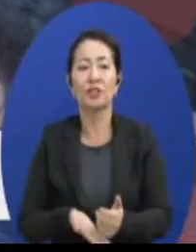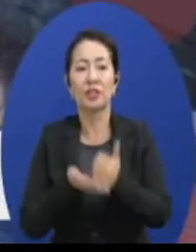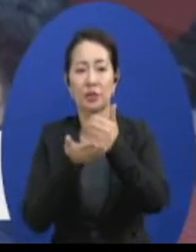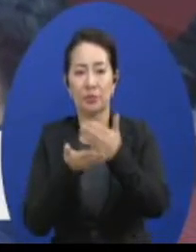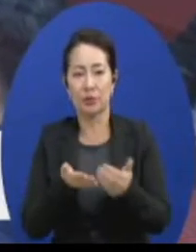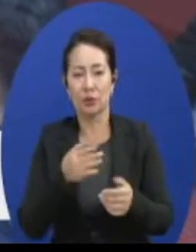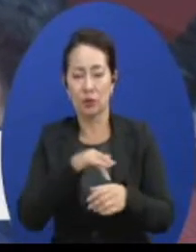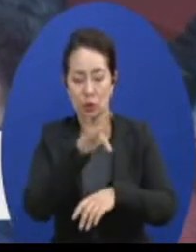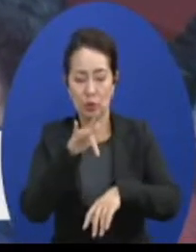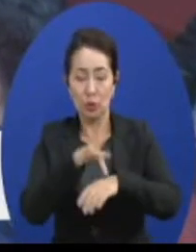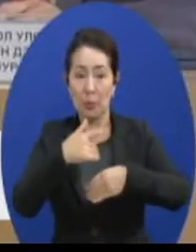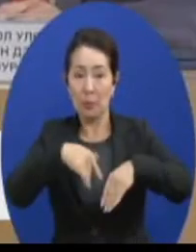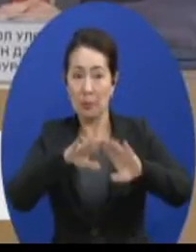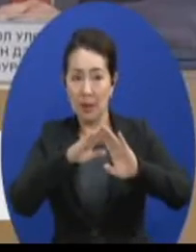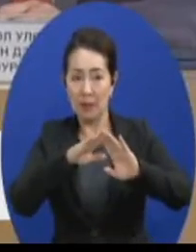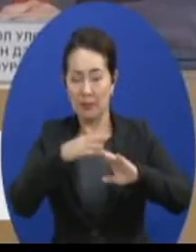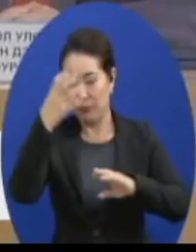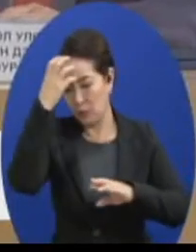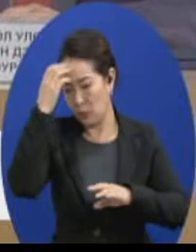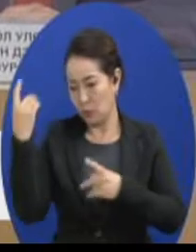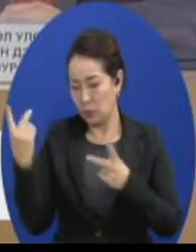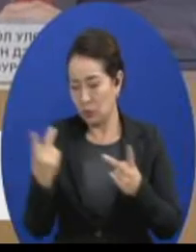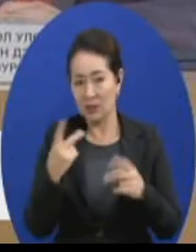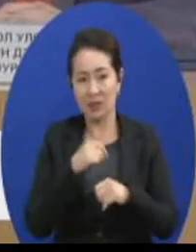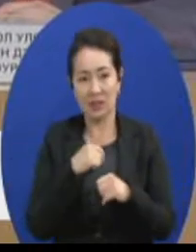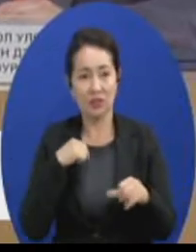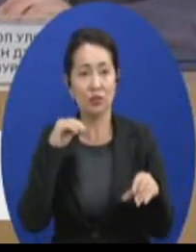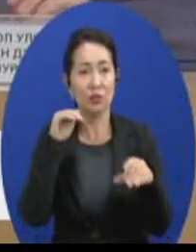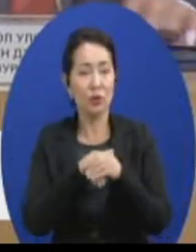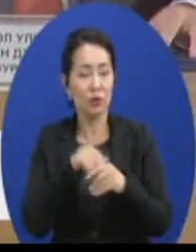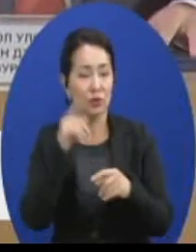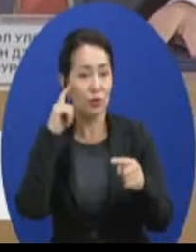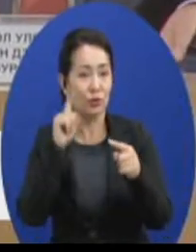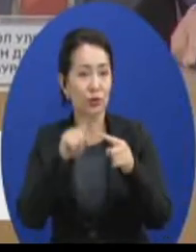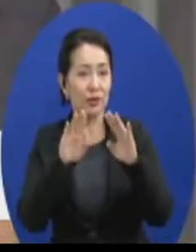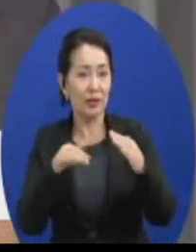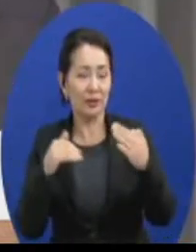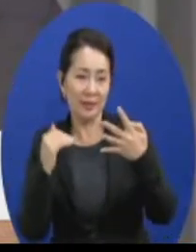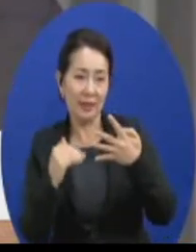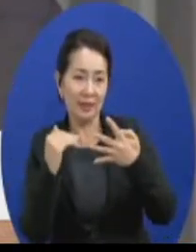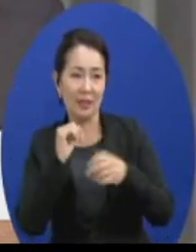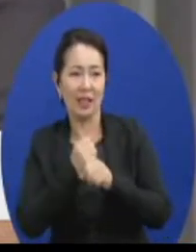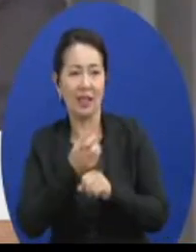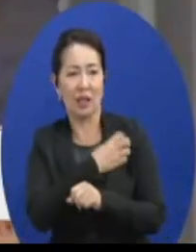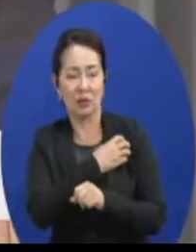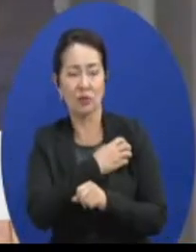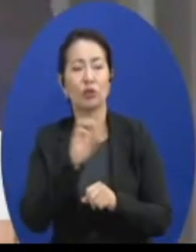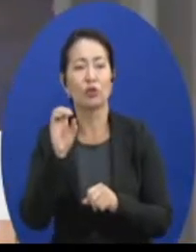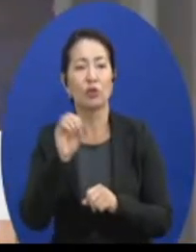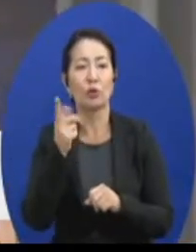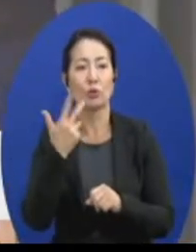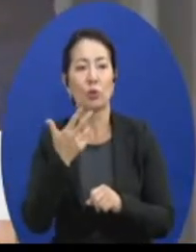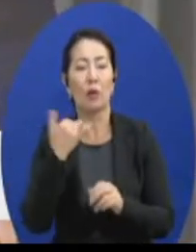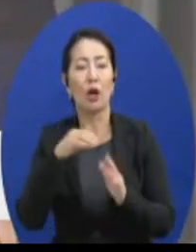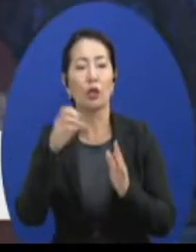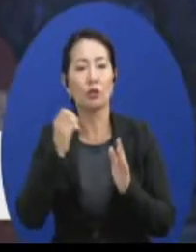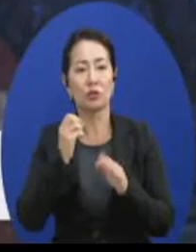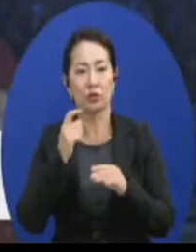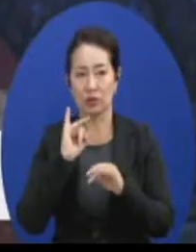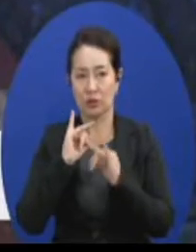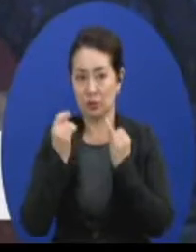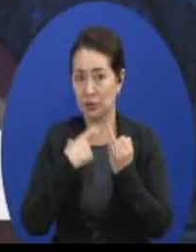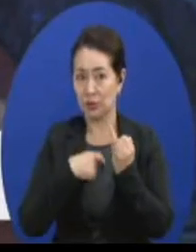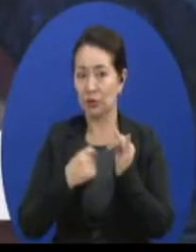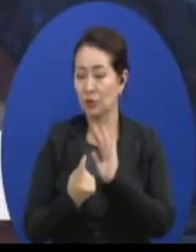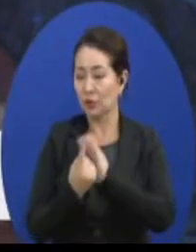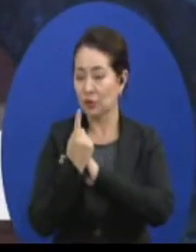төв байгуулсан. Мөн төрийн үйлчлэгийг иргэдэд ойртуулах зорилго тавин шат шатандаа хариуцлагатай ёс зүйтэй байхын тулд ажиллаж байгааг улсын хурлын гишүүд